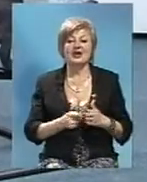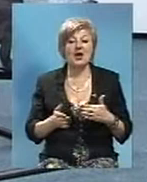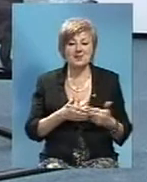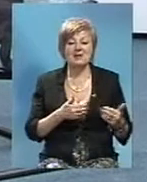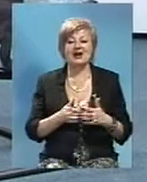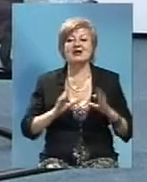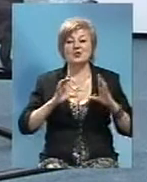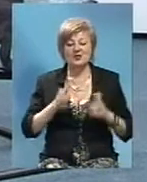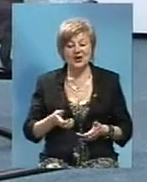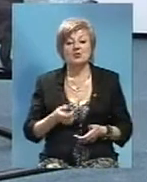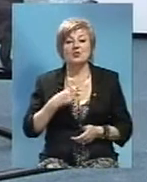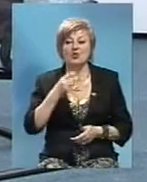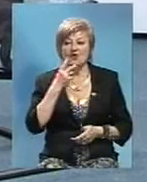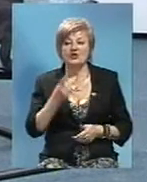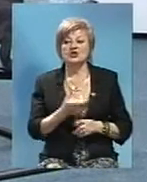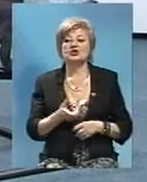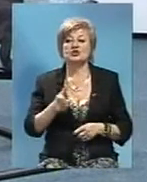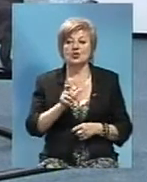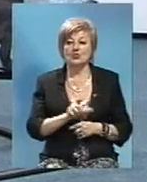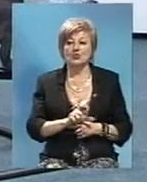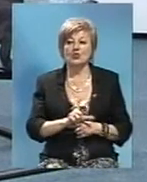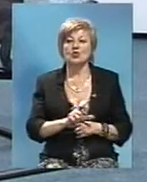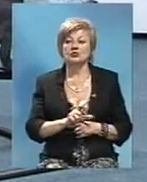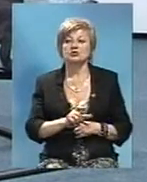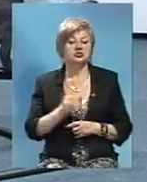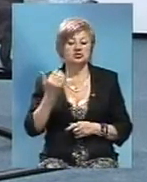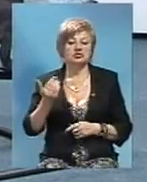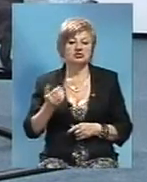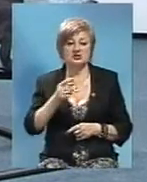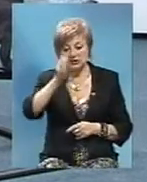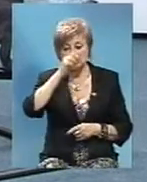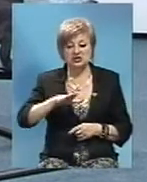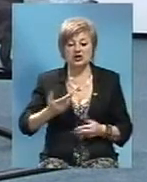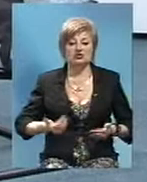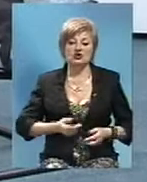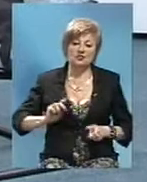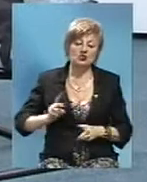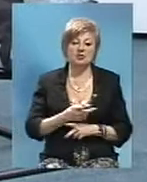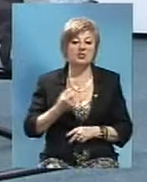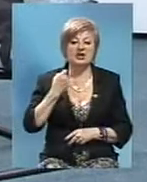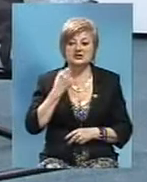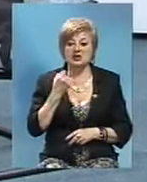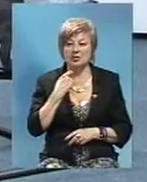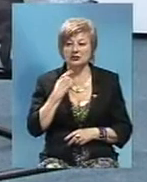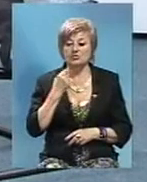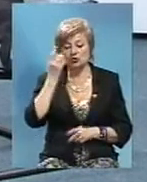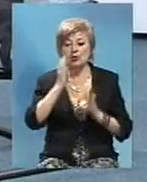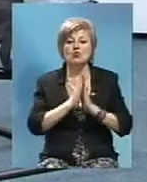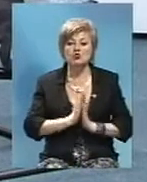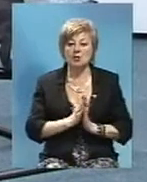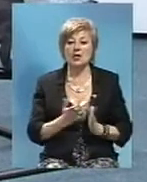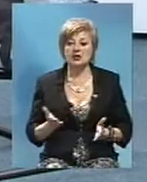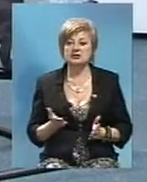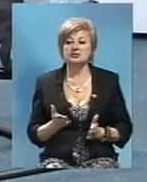да, мы видим, что большинство мусульманских стран, в частности, прекрасно живут без алкоголя. Но я почему говорю за мусульманские, потому что это такой самый простой